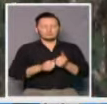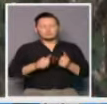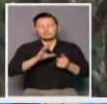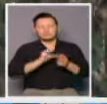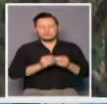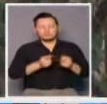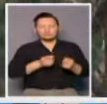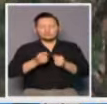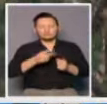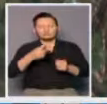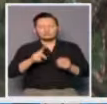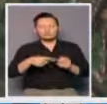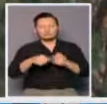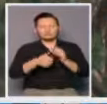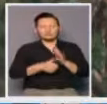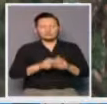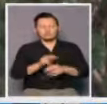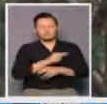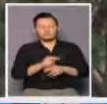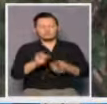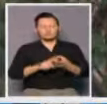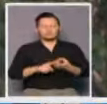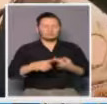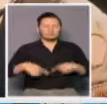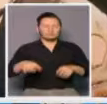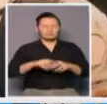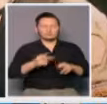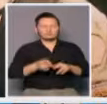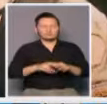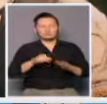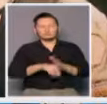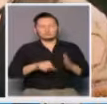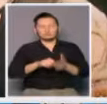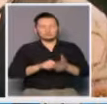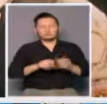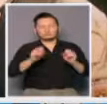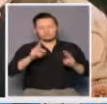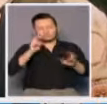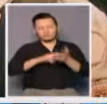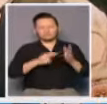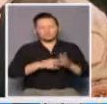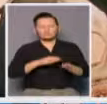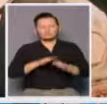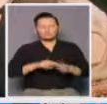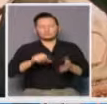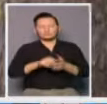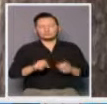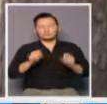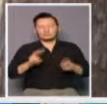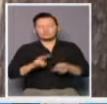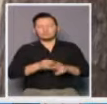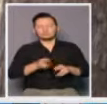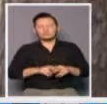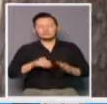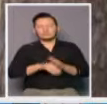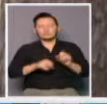части 20/16 по воспитательной и социально-правовой работе Ерхат Арафиков сообщил, что в настоящее время проводится призыв